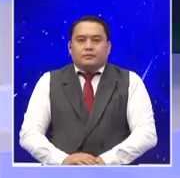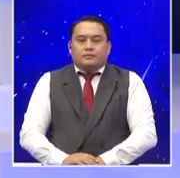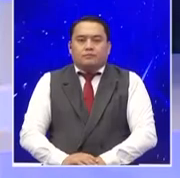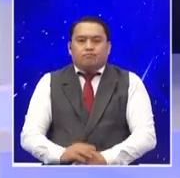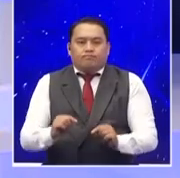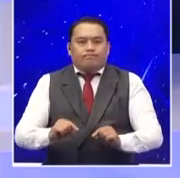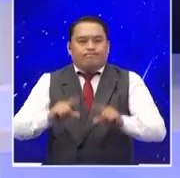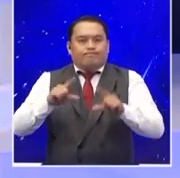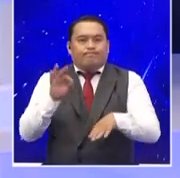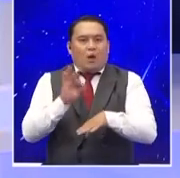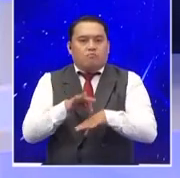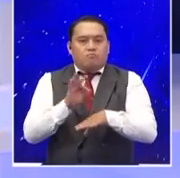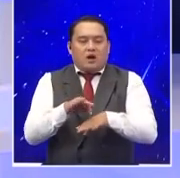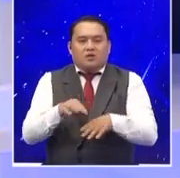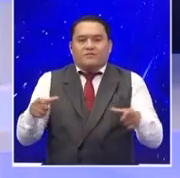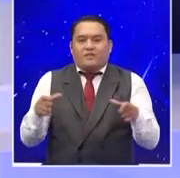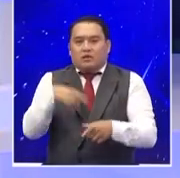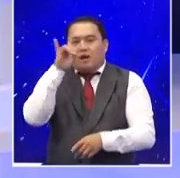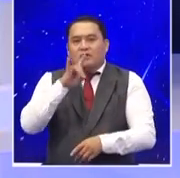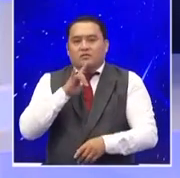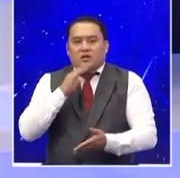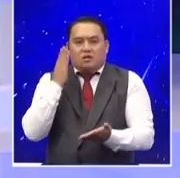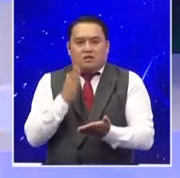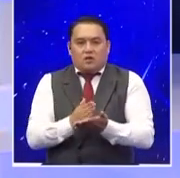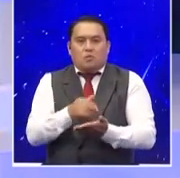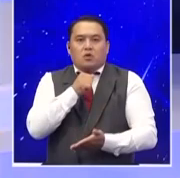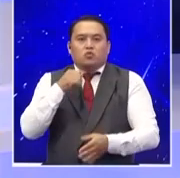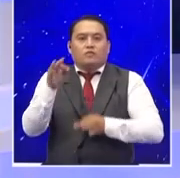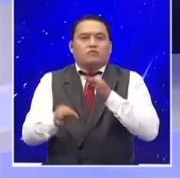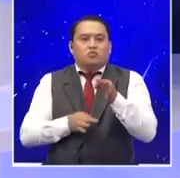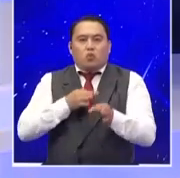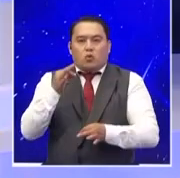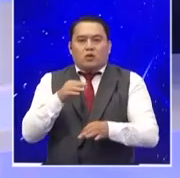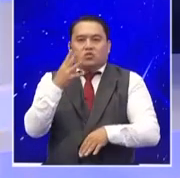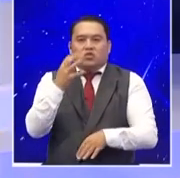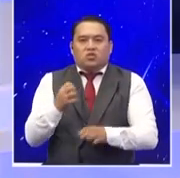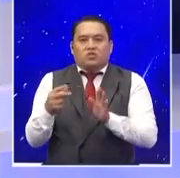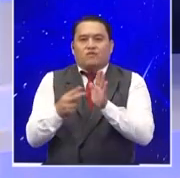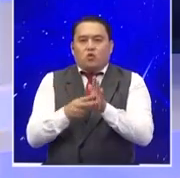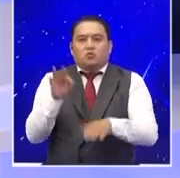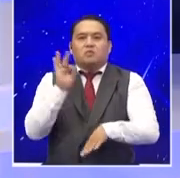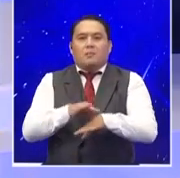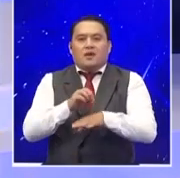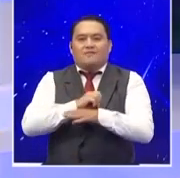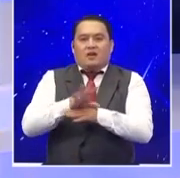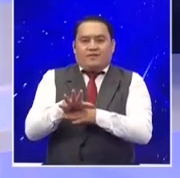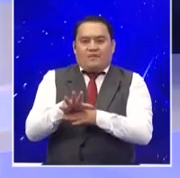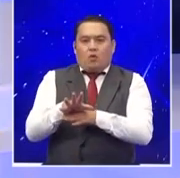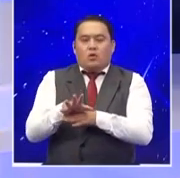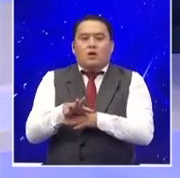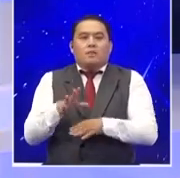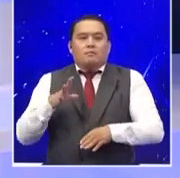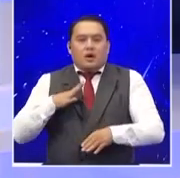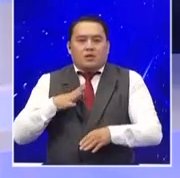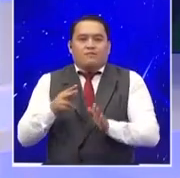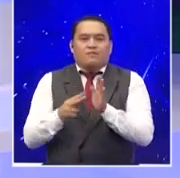Резкий скачок числа больных пневмонией зафиксирован в Казахстане. За прошедшие сутки в стране выявлено 408 заболевших, в то время как накануне